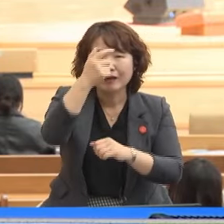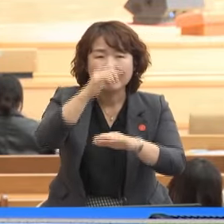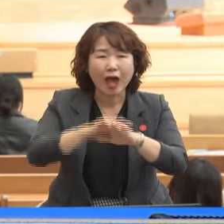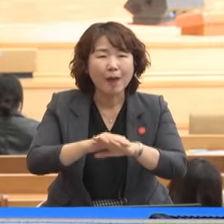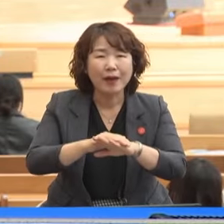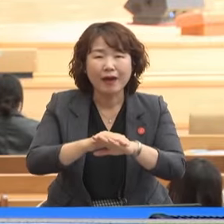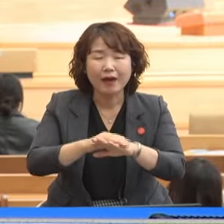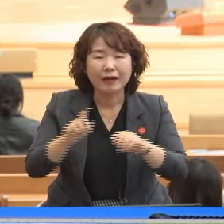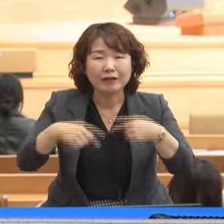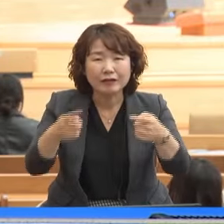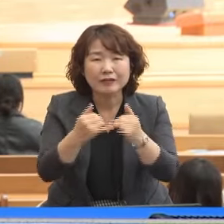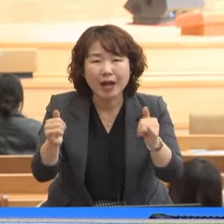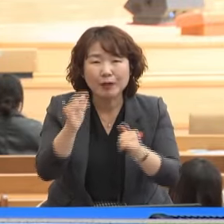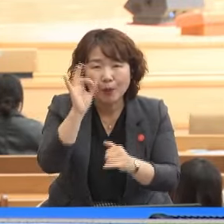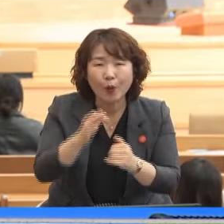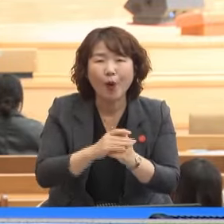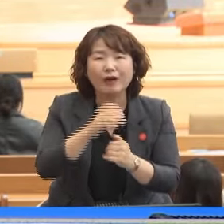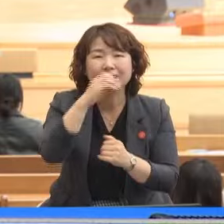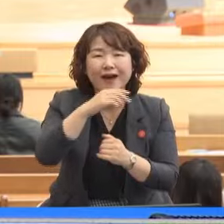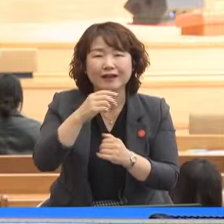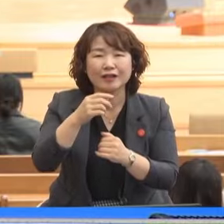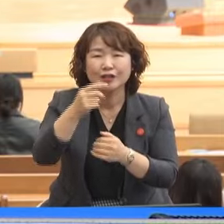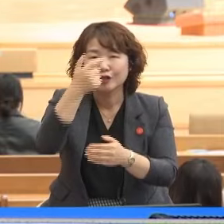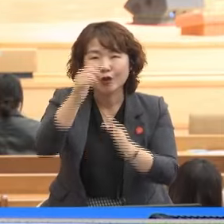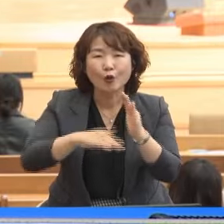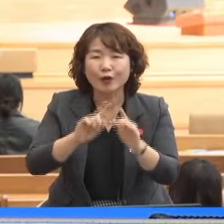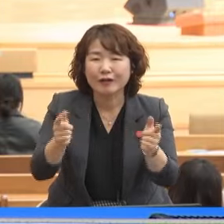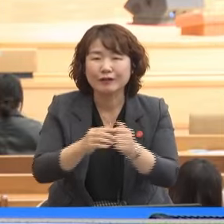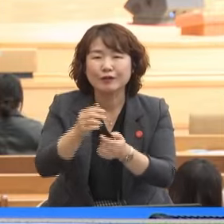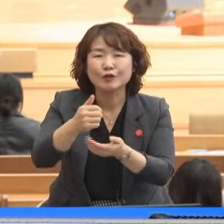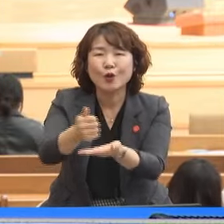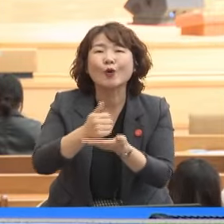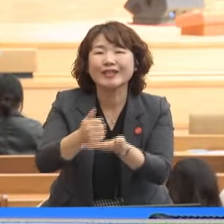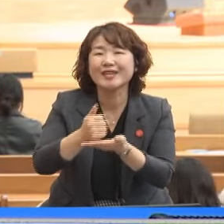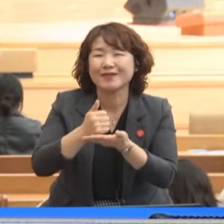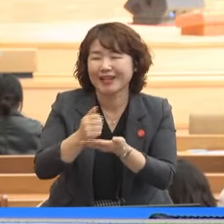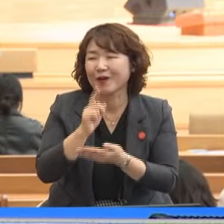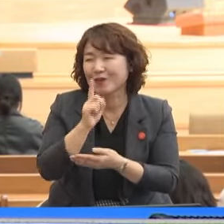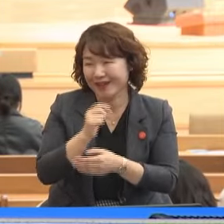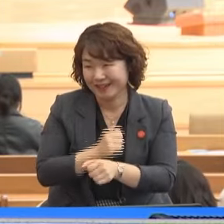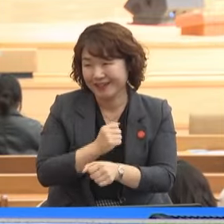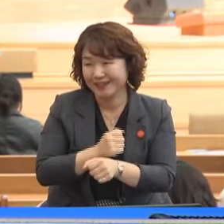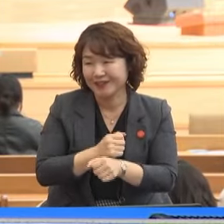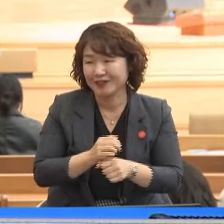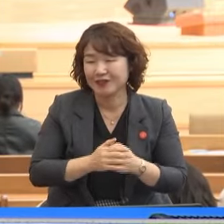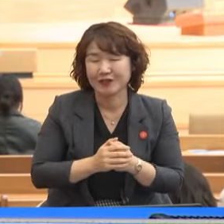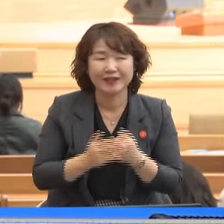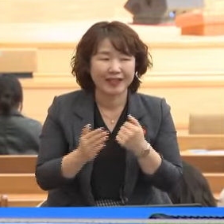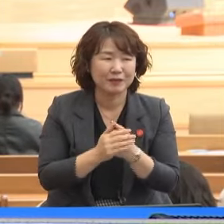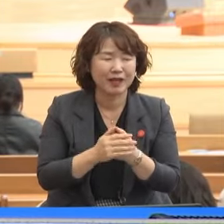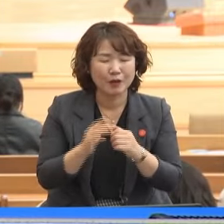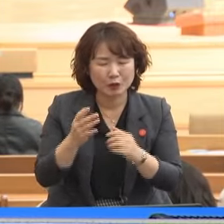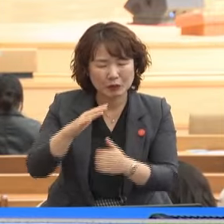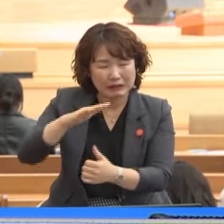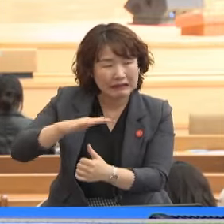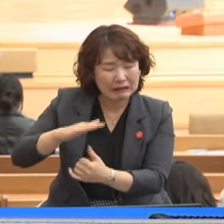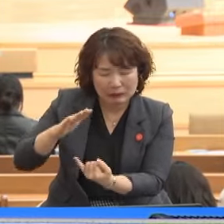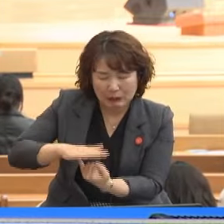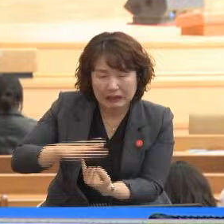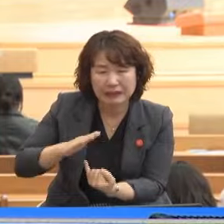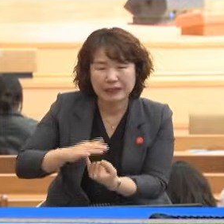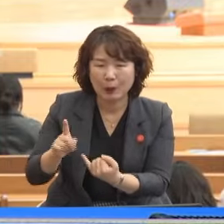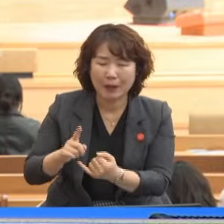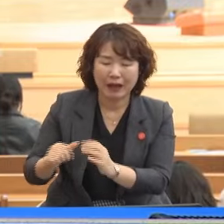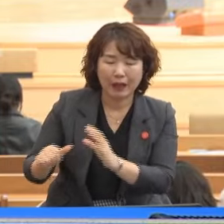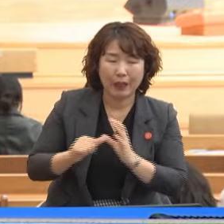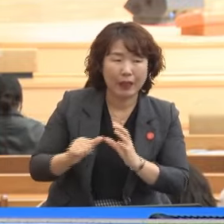차도 그걸, 와, 손님 많네, 수단으로 여기는 거예요. 그러니까 어린 여자아이를 데리고 별 희한한